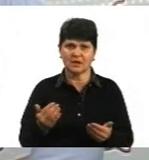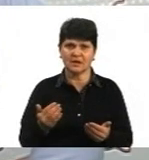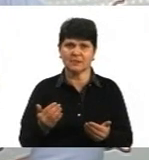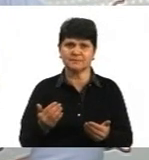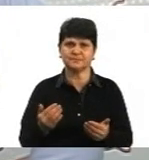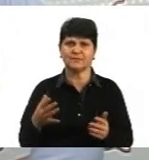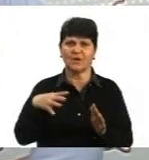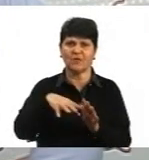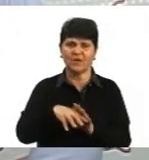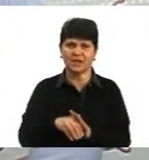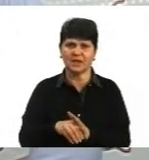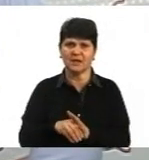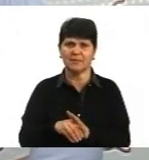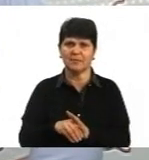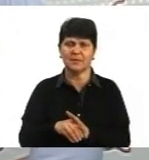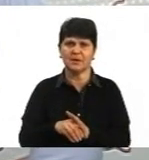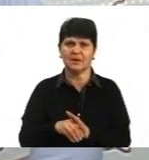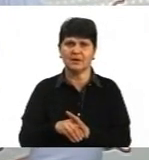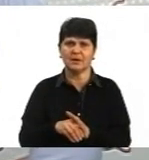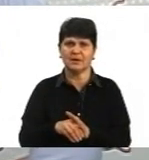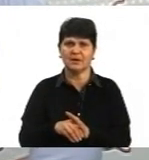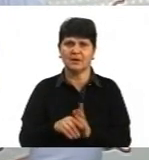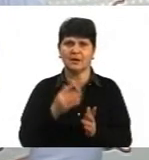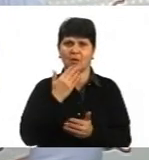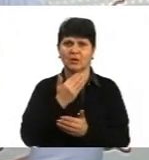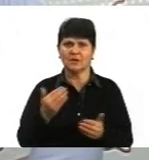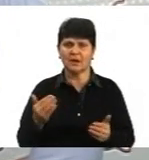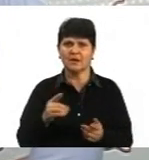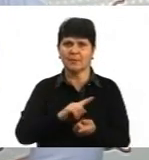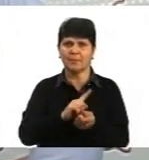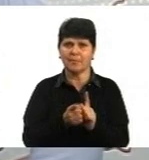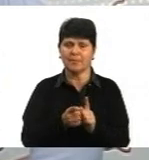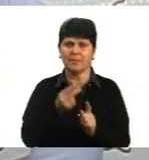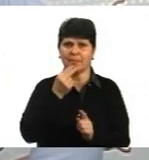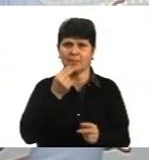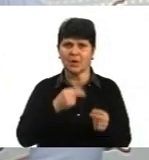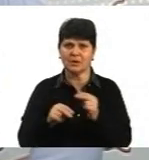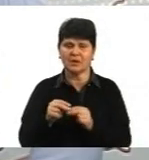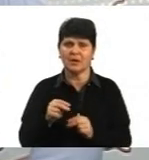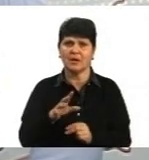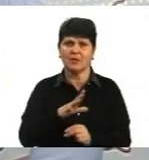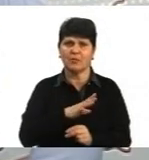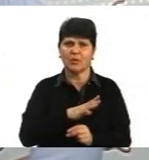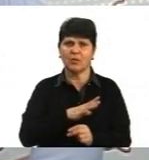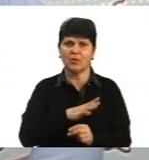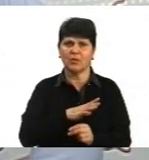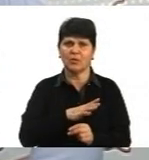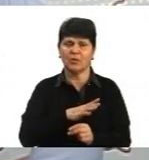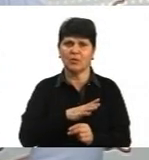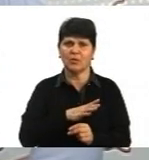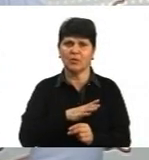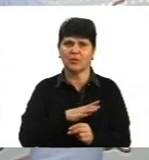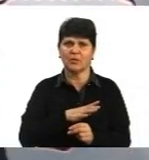введенням, чи скажімо так, останньою модернізацією, це було введення керованої зеленої стрілки зі